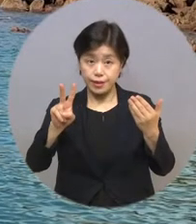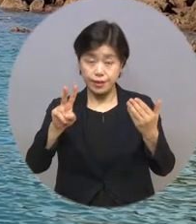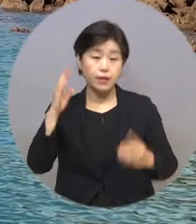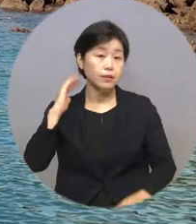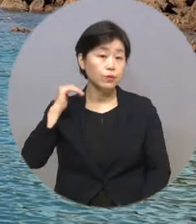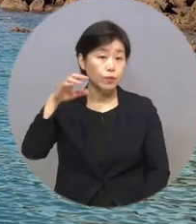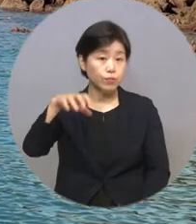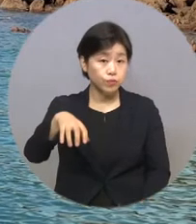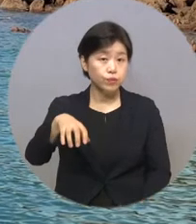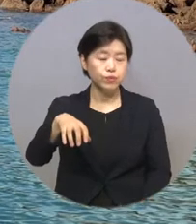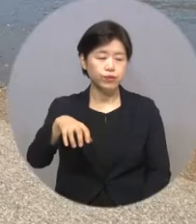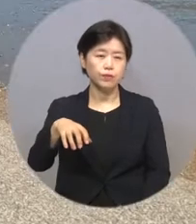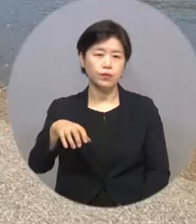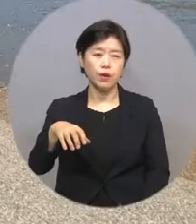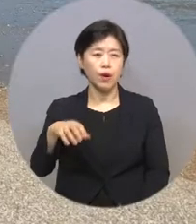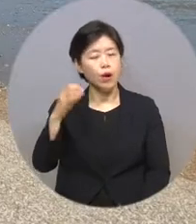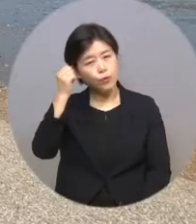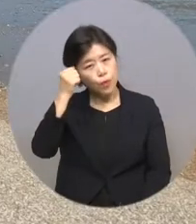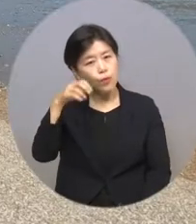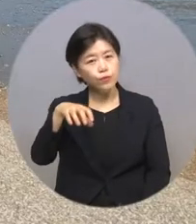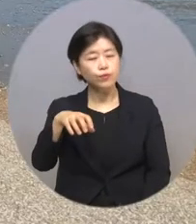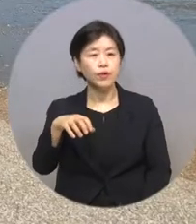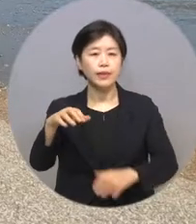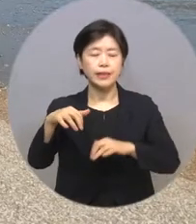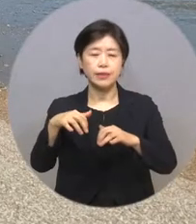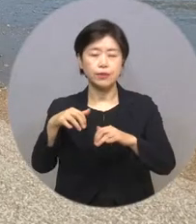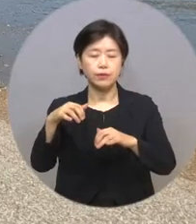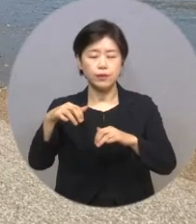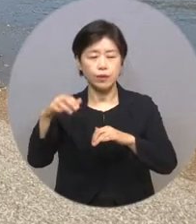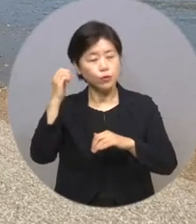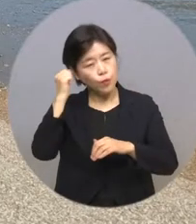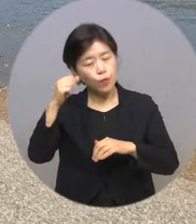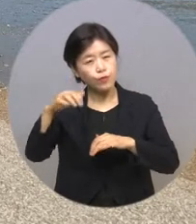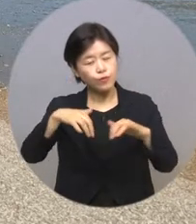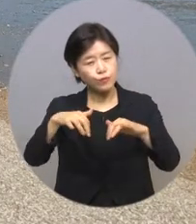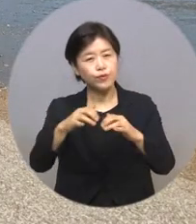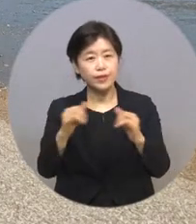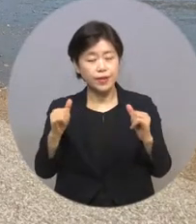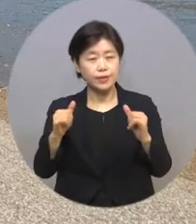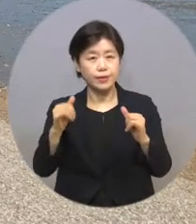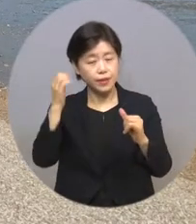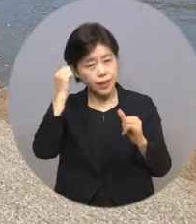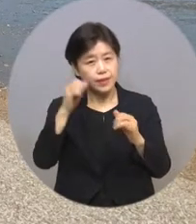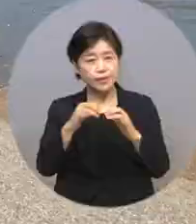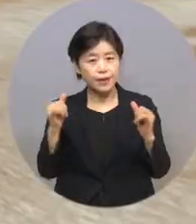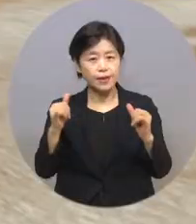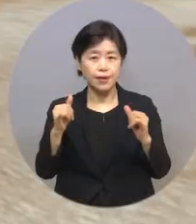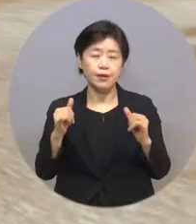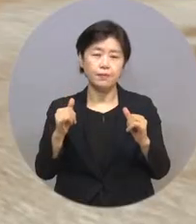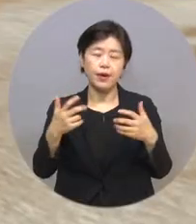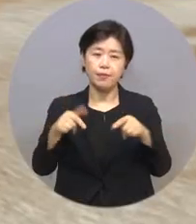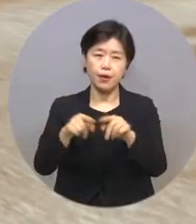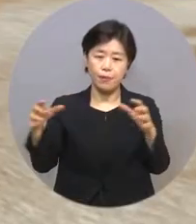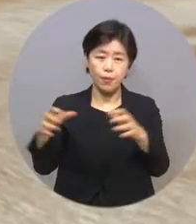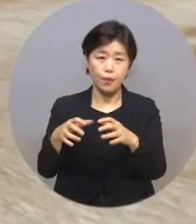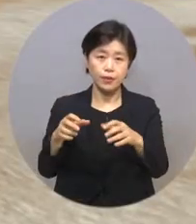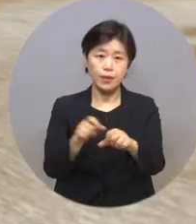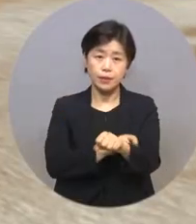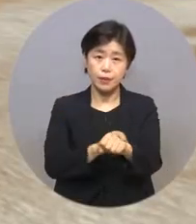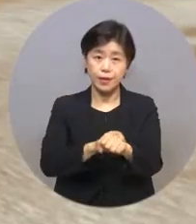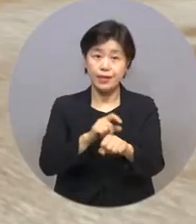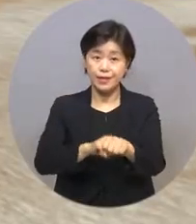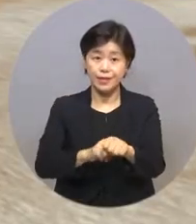의정신 노숙인 지원센터인 희망회복지원센터는 이용인과 함께 특별한 시간을 보냈습니다 자연의 품에서